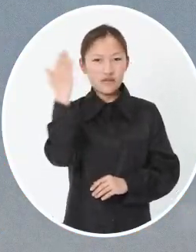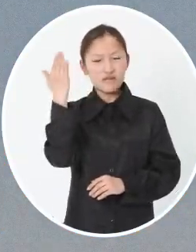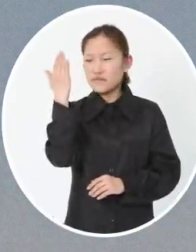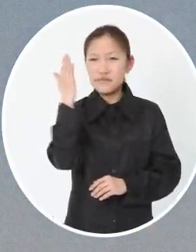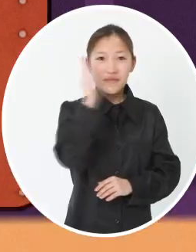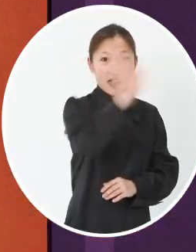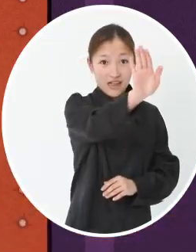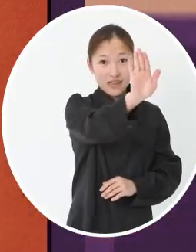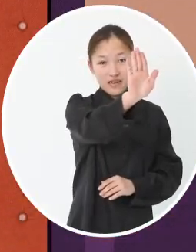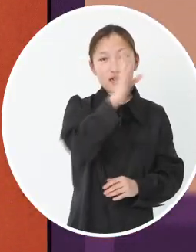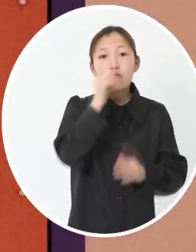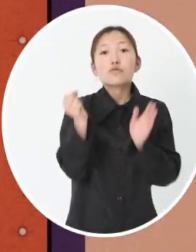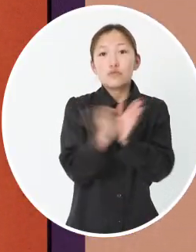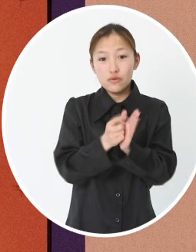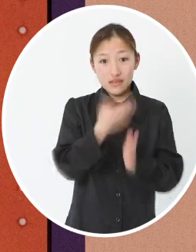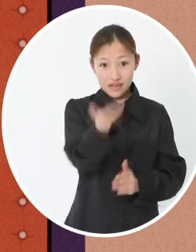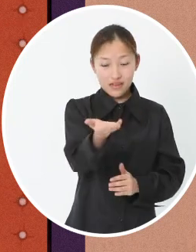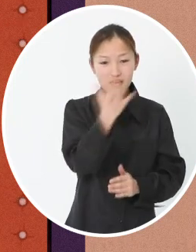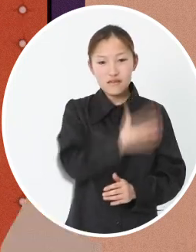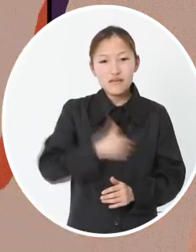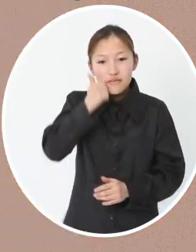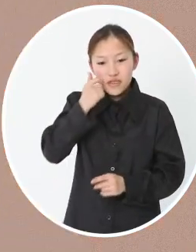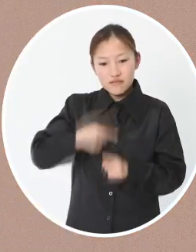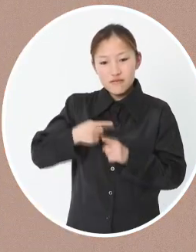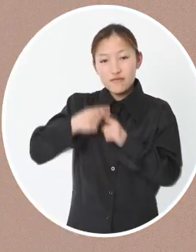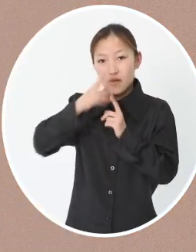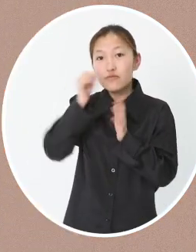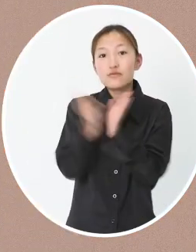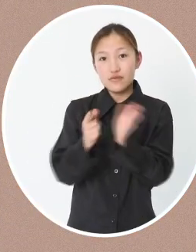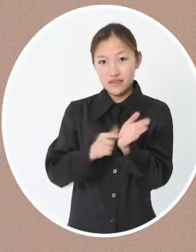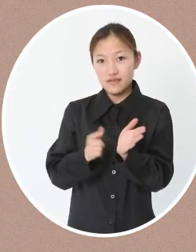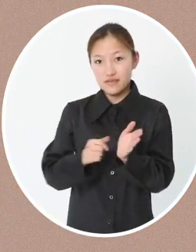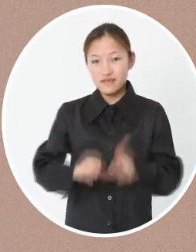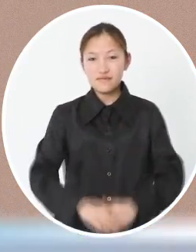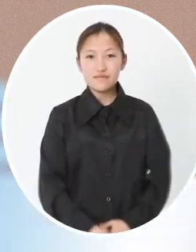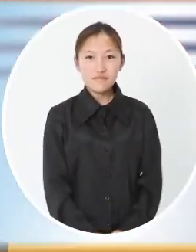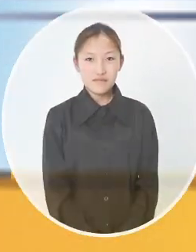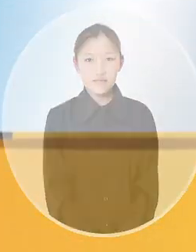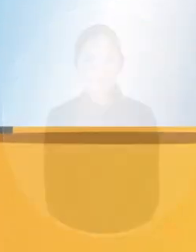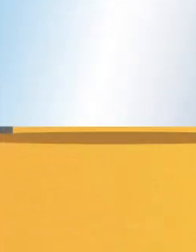Энэ нь таны эрүүл мэндийг хамгаалах төдийгүй дулааны алдагдлыг бууруулна.